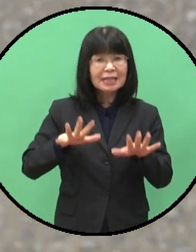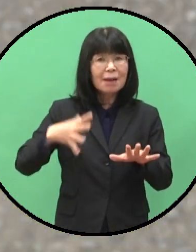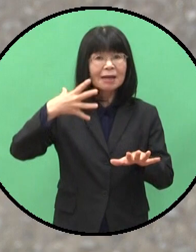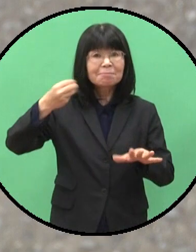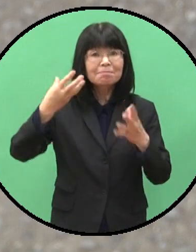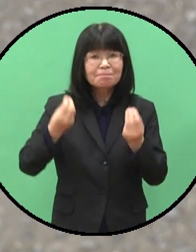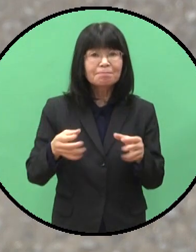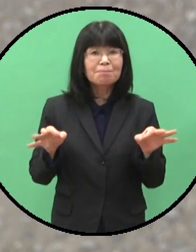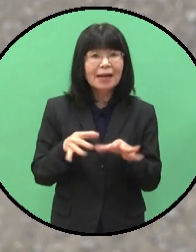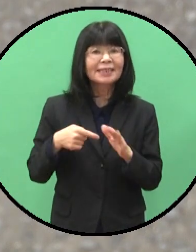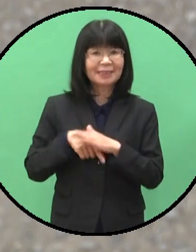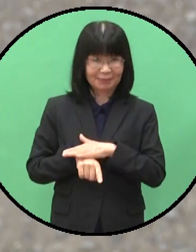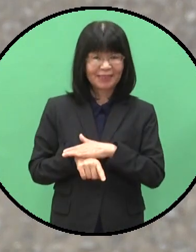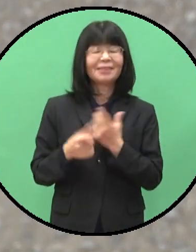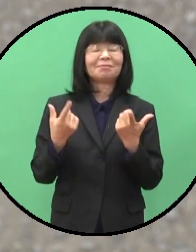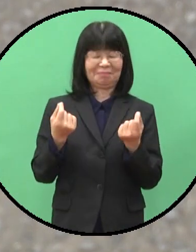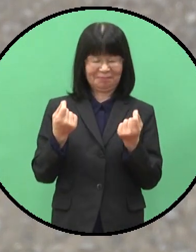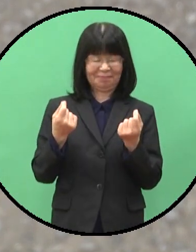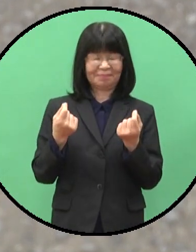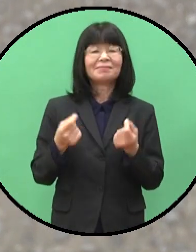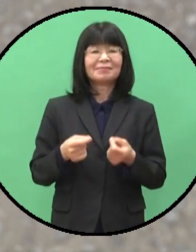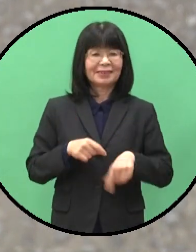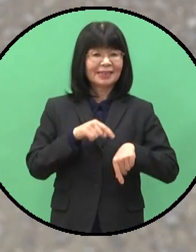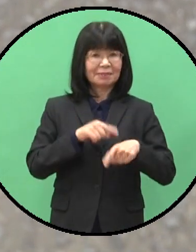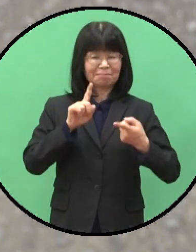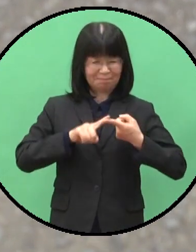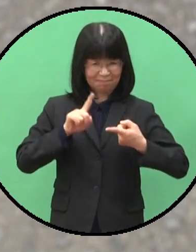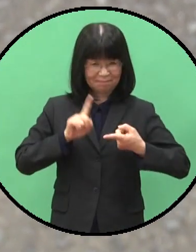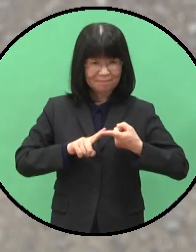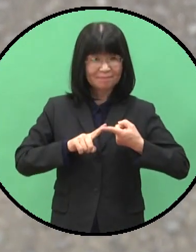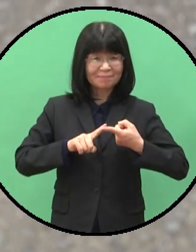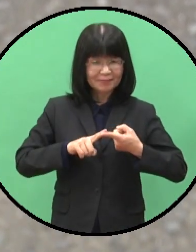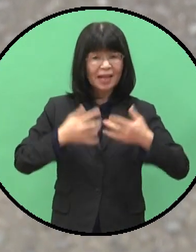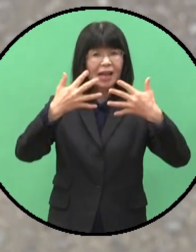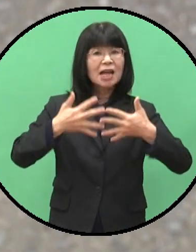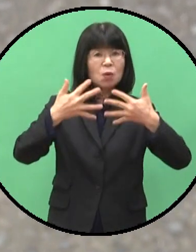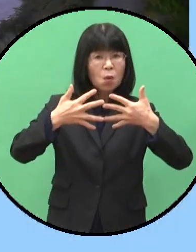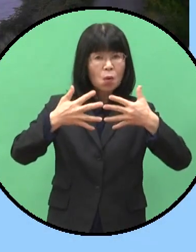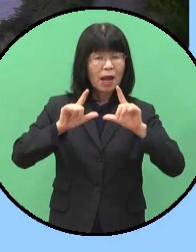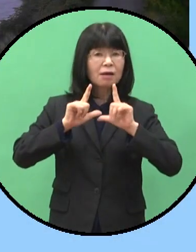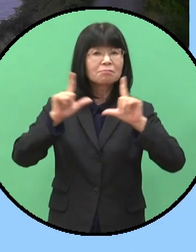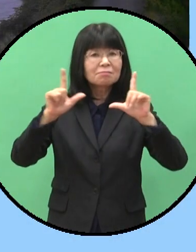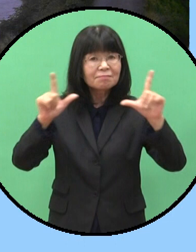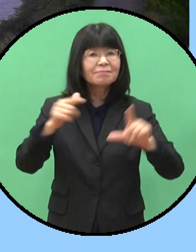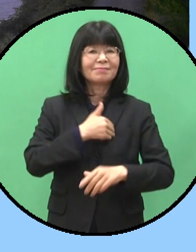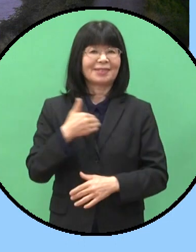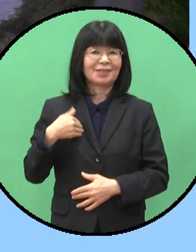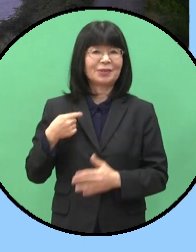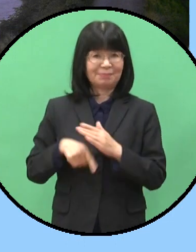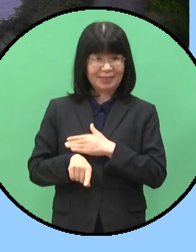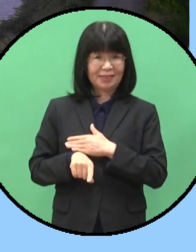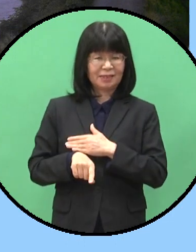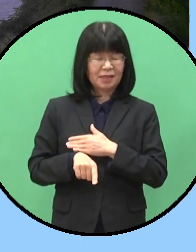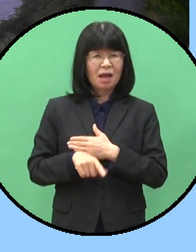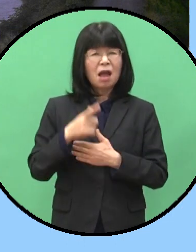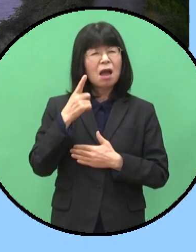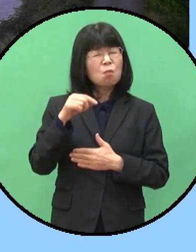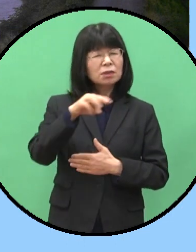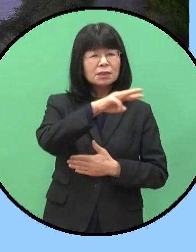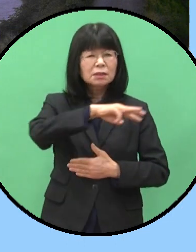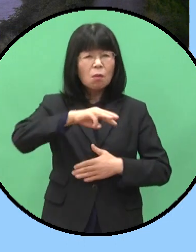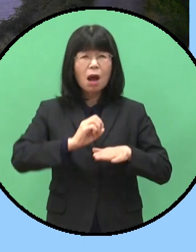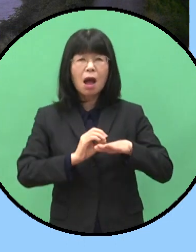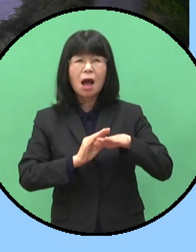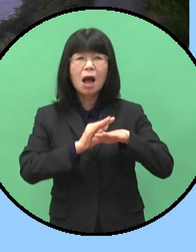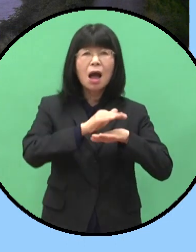ですよね。 はい、そうですね、はい、リアルタイムな画像が提供されているということになります。 川が氾濫しかけている時